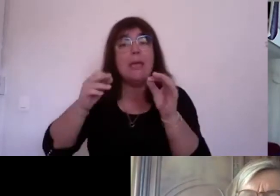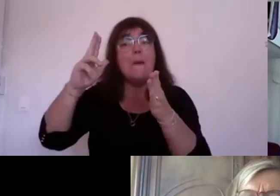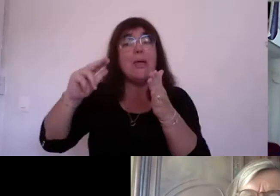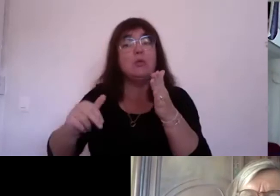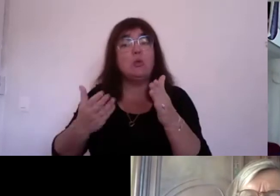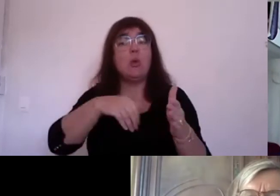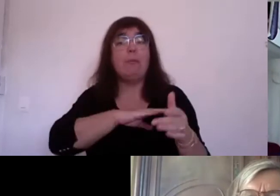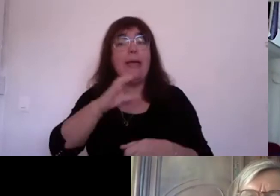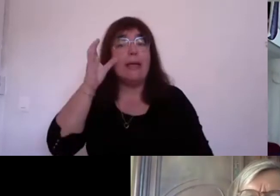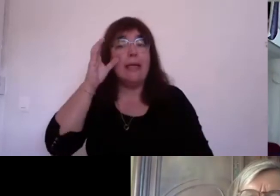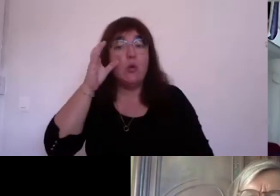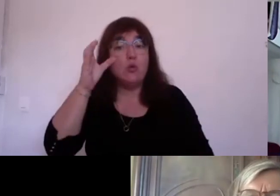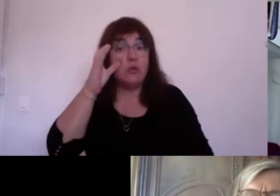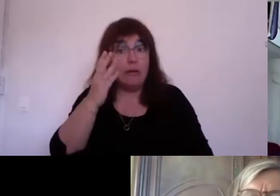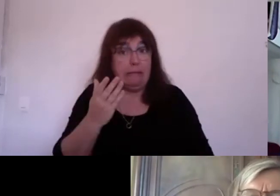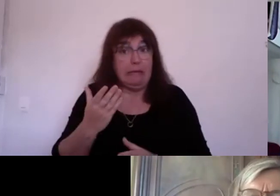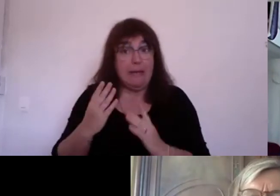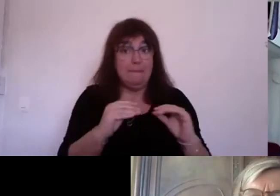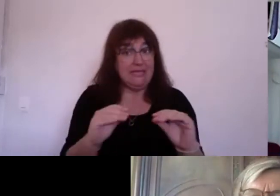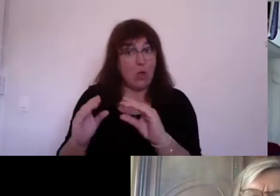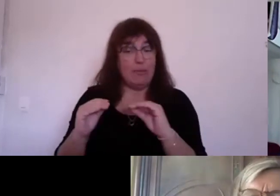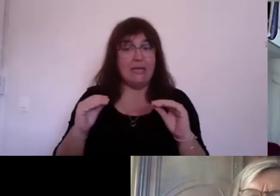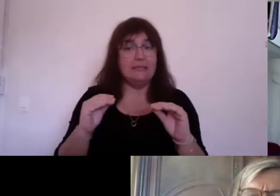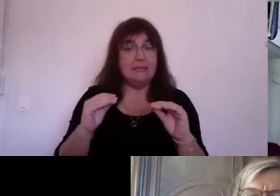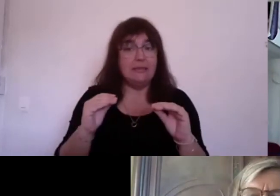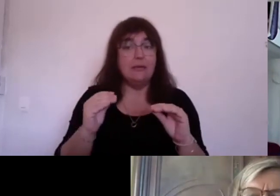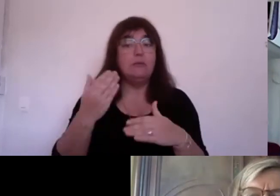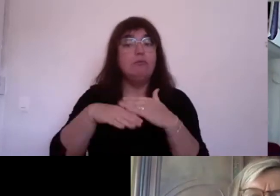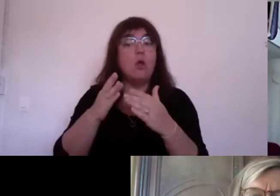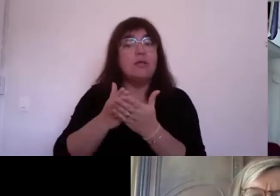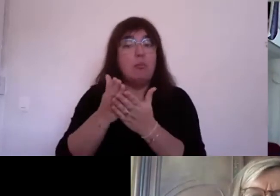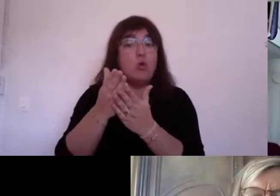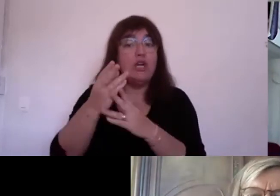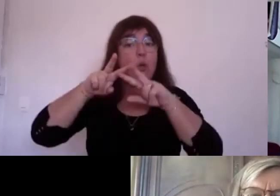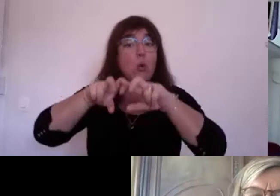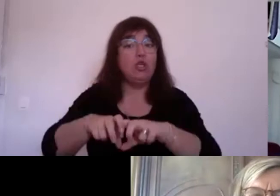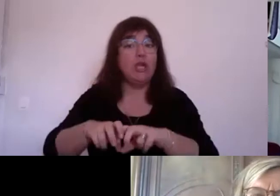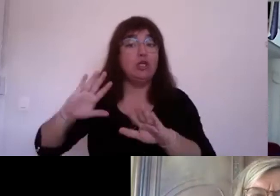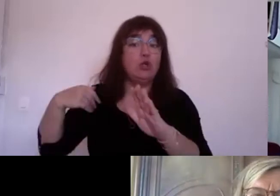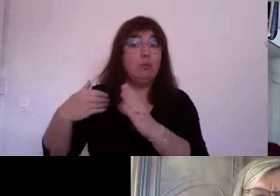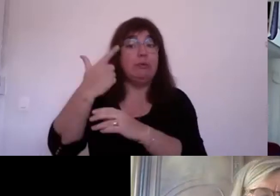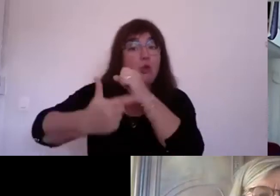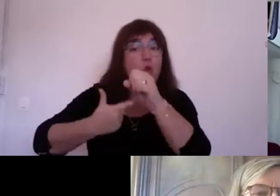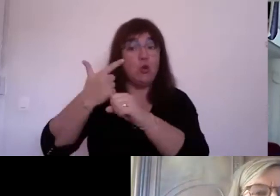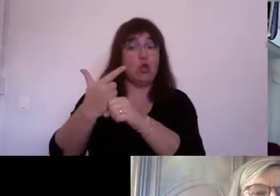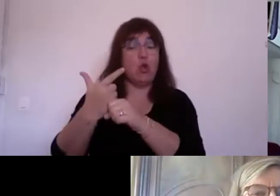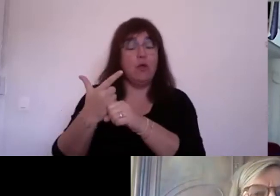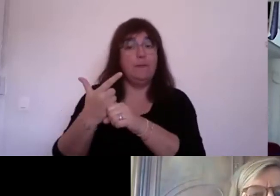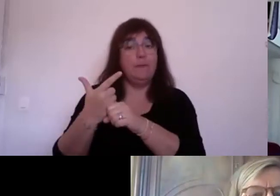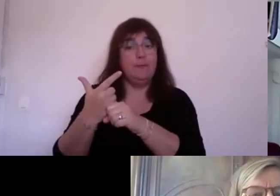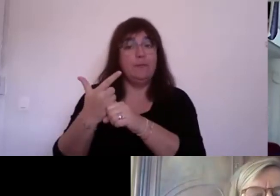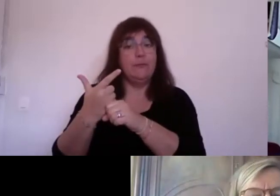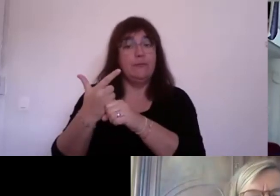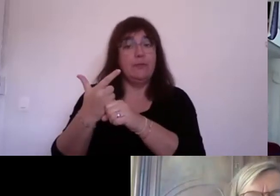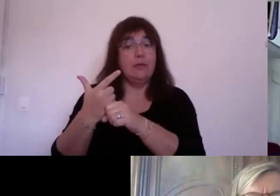que nous mettons en place, en fait, c'est dans le cadre d'un projet de recherche depuis 2 ans et que nous avons commencé